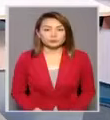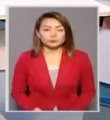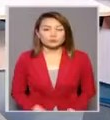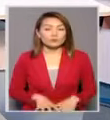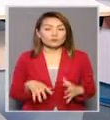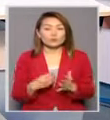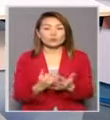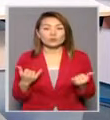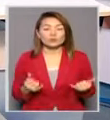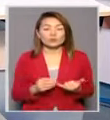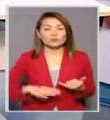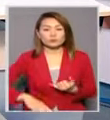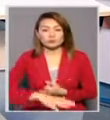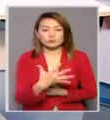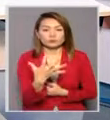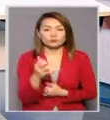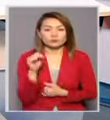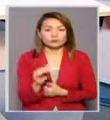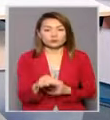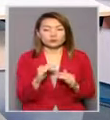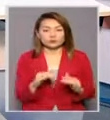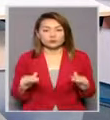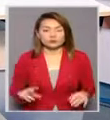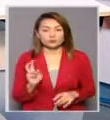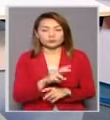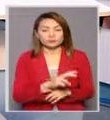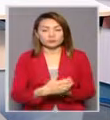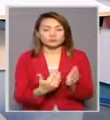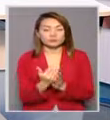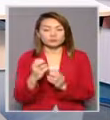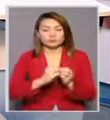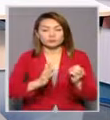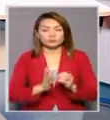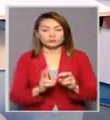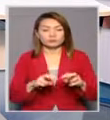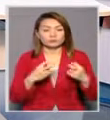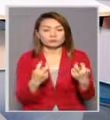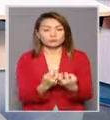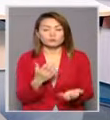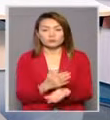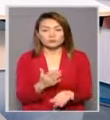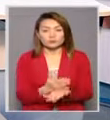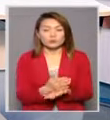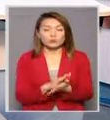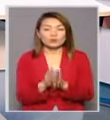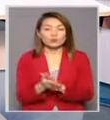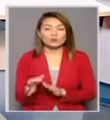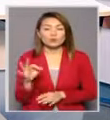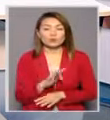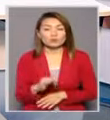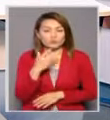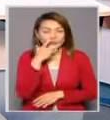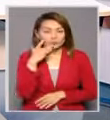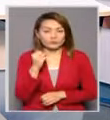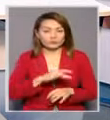В настоящее время в стране почти 500 тысяч детей посещают свыше 15 кружков секций в рамках системы